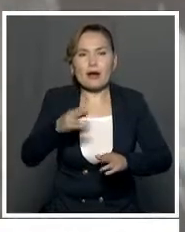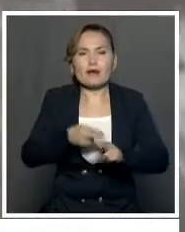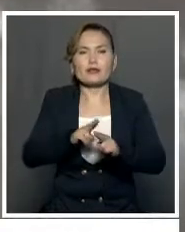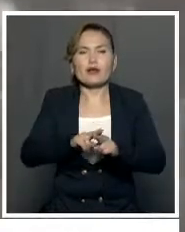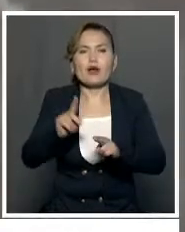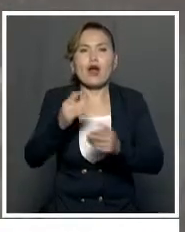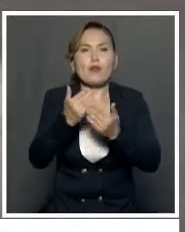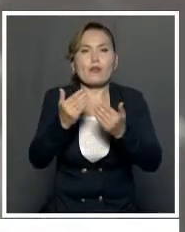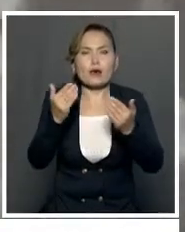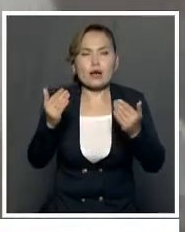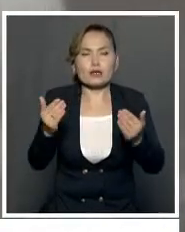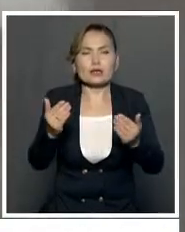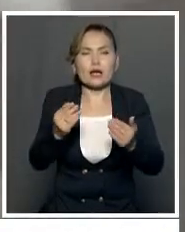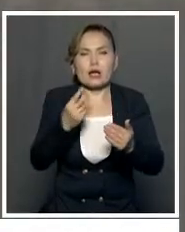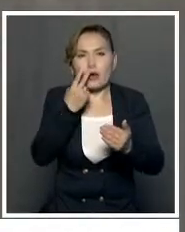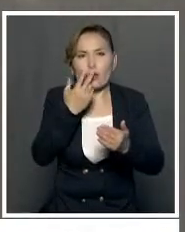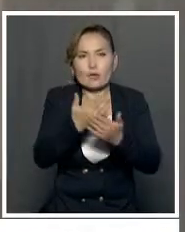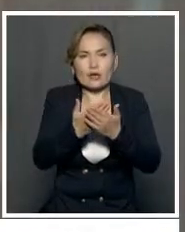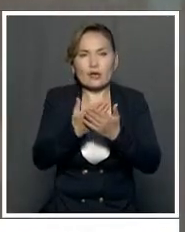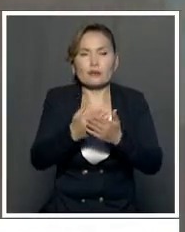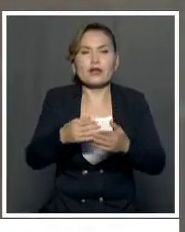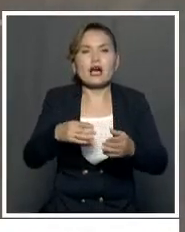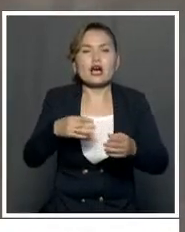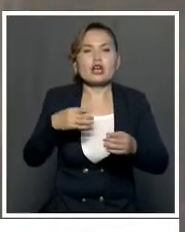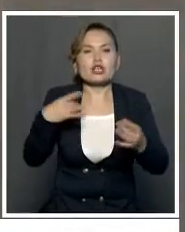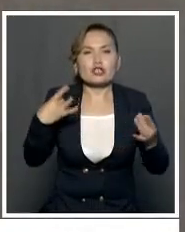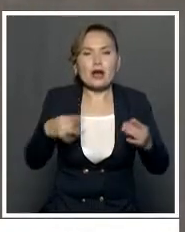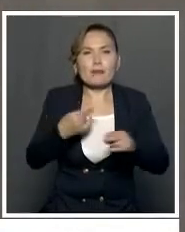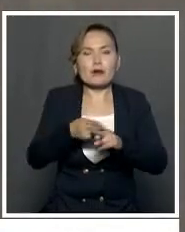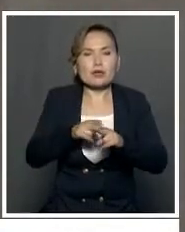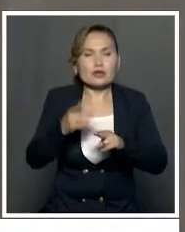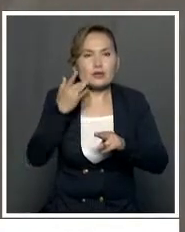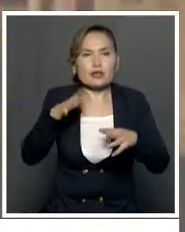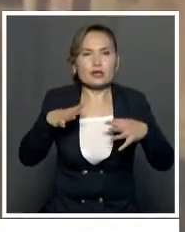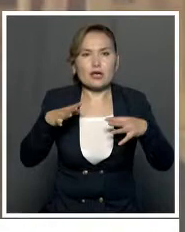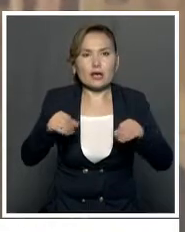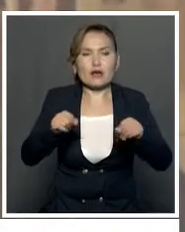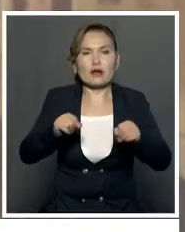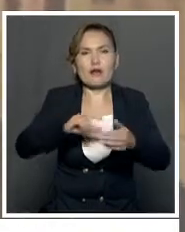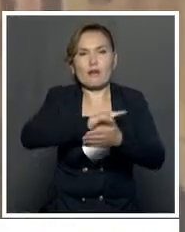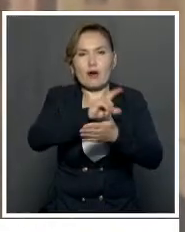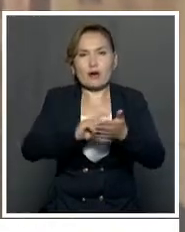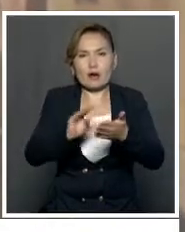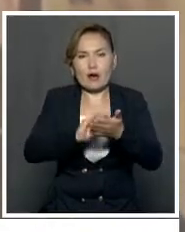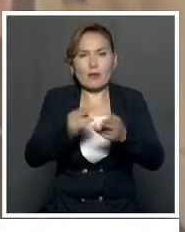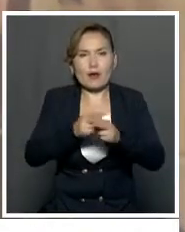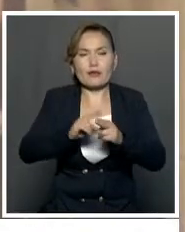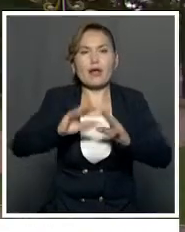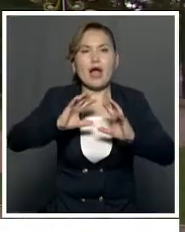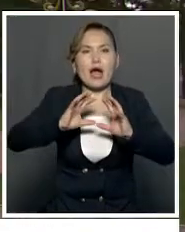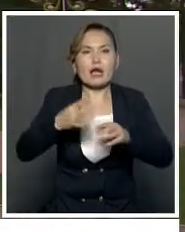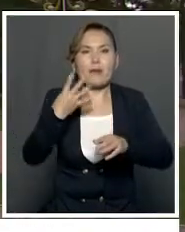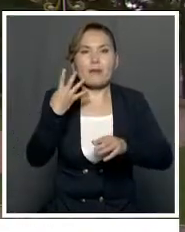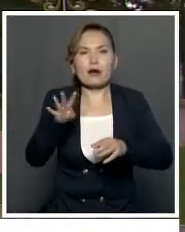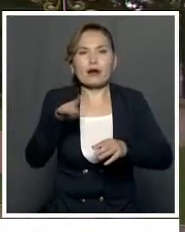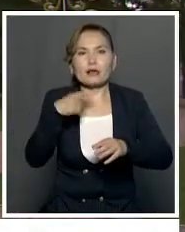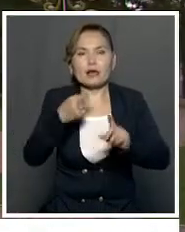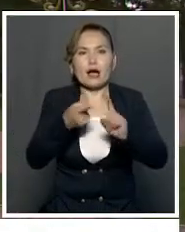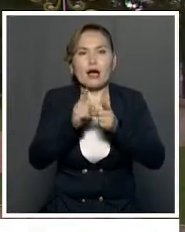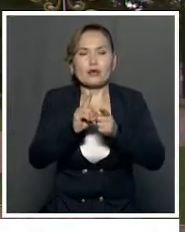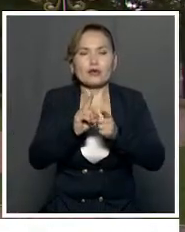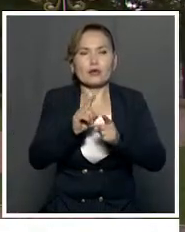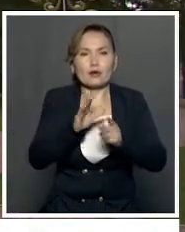саяхат жасалды. Жамбыл халықтың жоғын жоқтап, ерлікті, елдікті жырлаған ақын. Шығармалары әлемнің 40-тан астам тіліне аударылған.